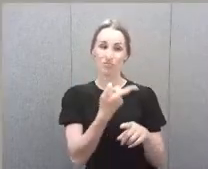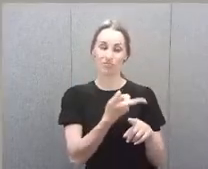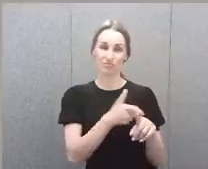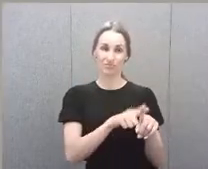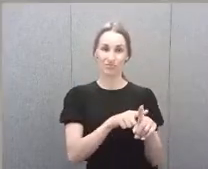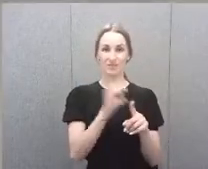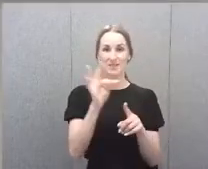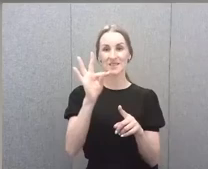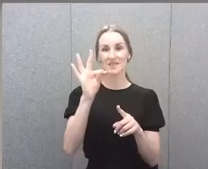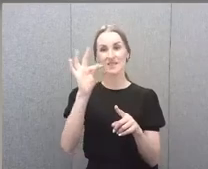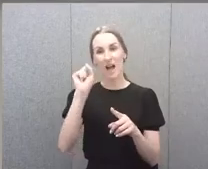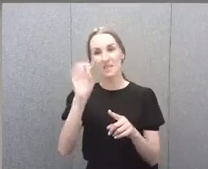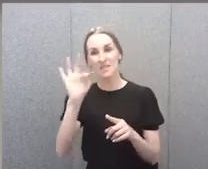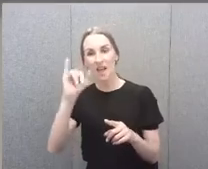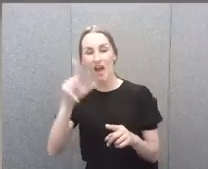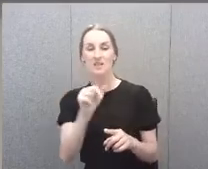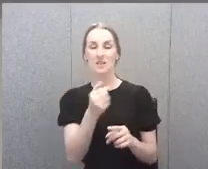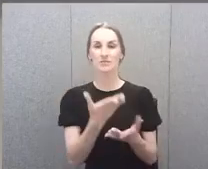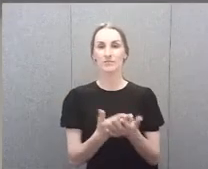Спасибо вам, Татьяна,